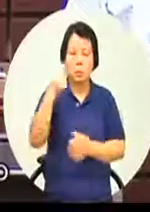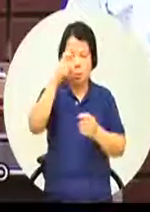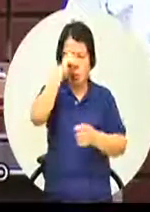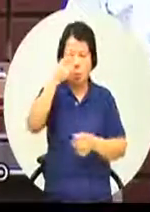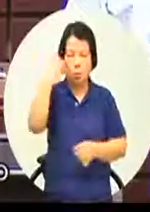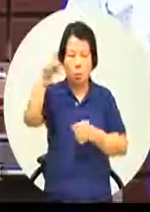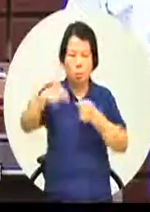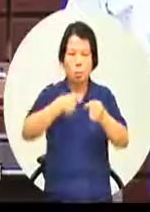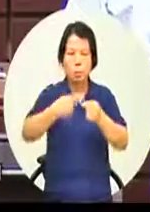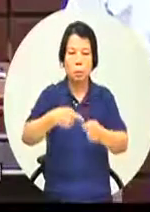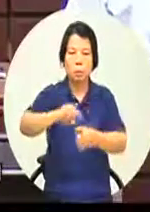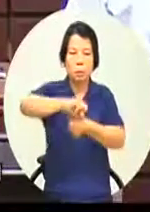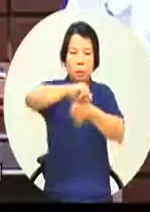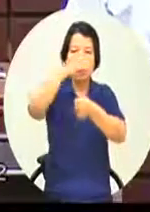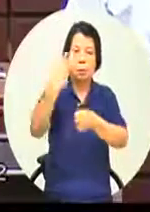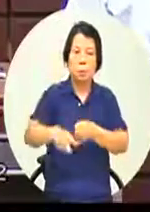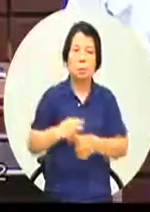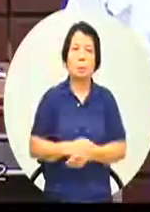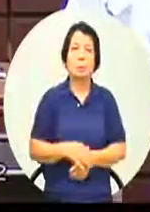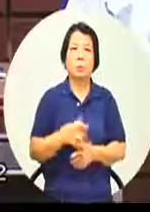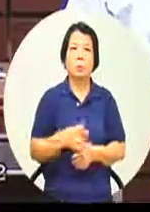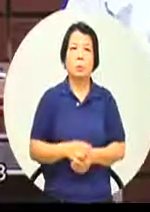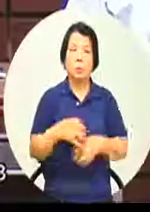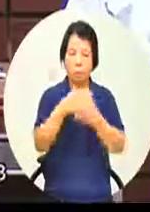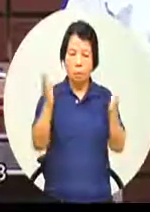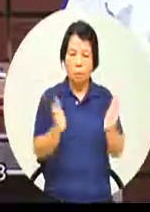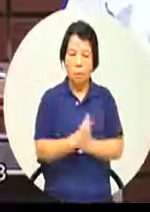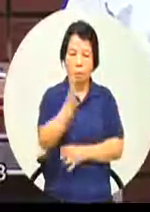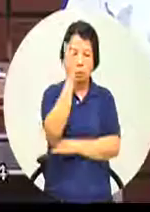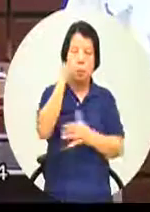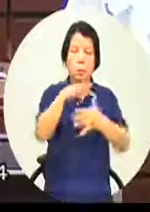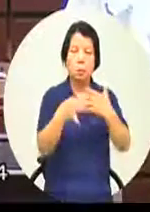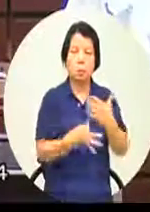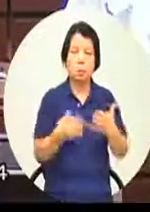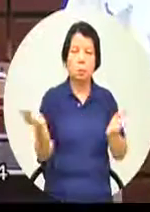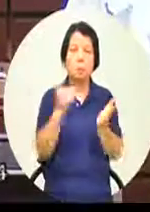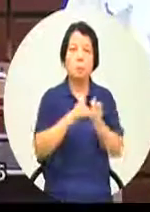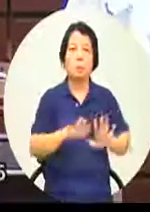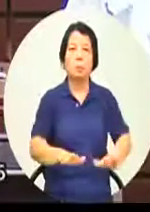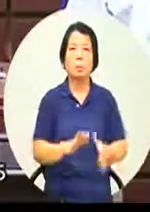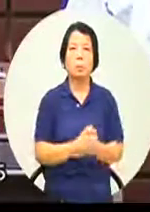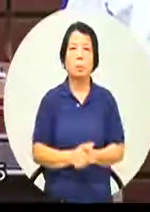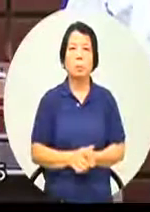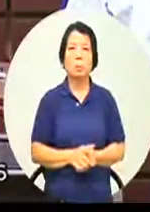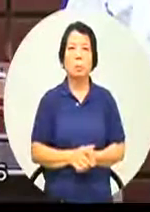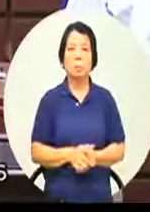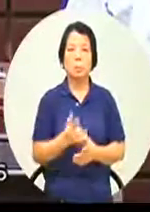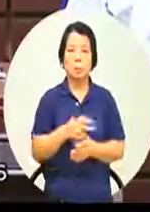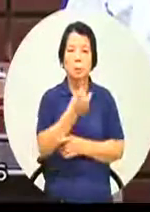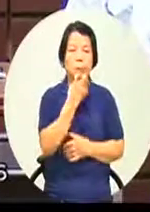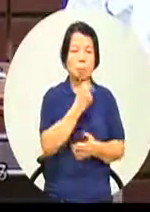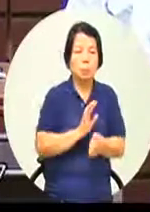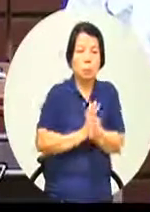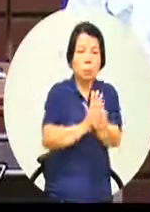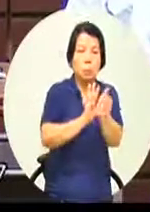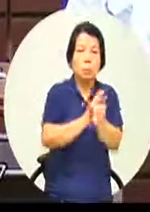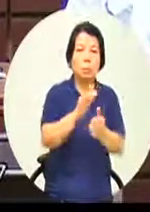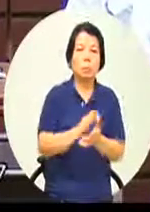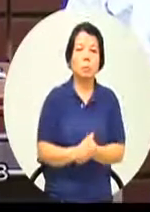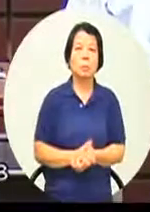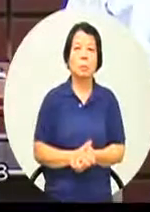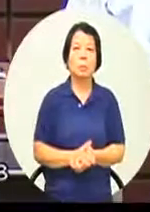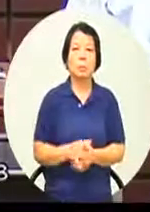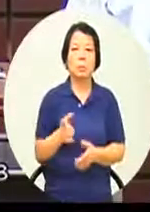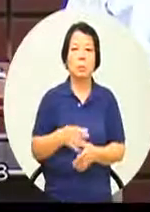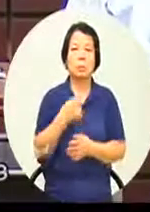够再增加。至于说我们整个一个政策，目前为止虽然我们中央推出了说所谓的